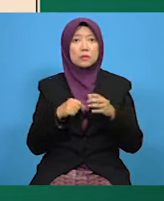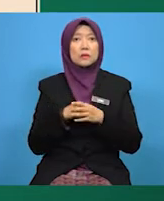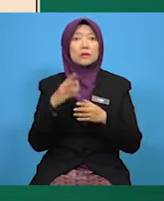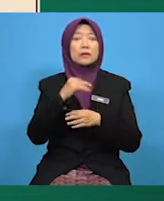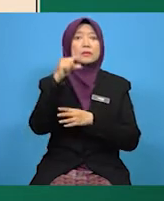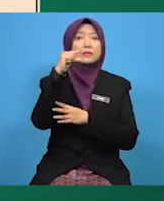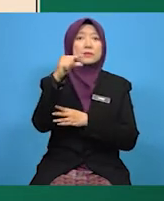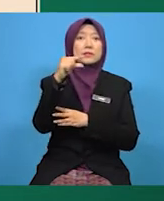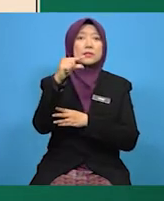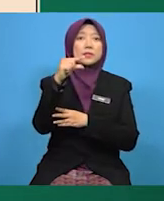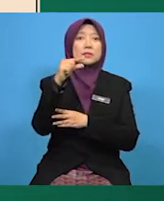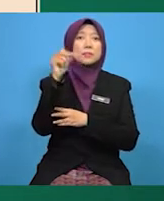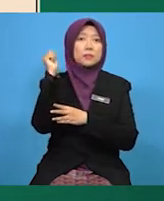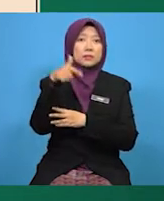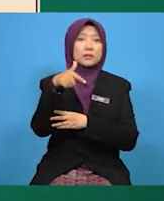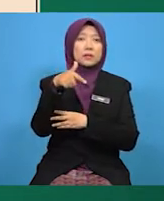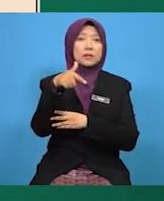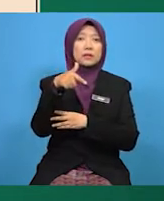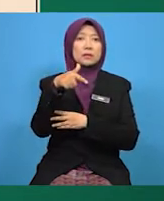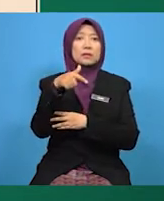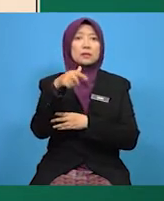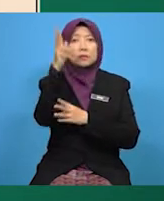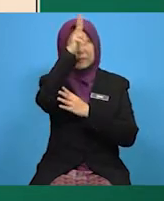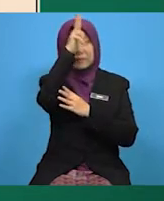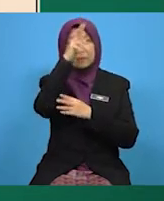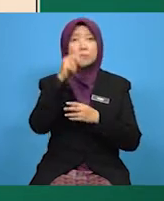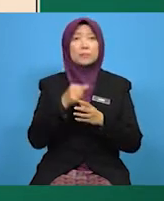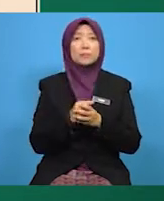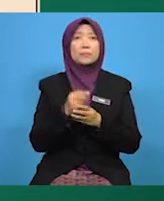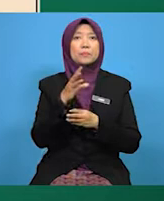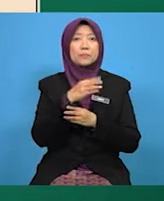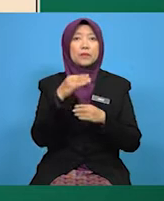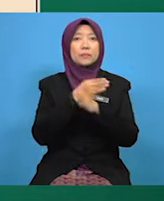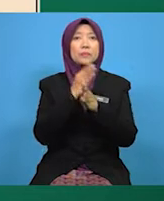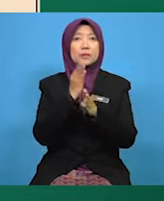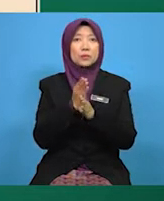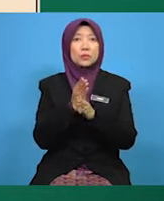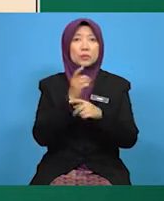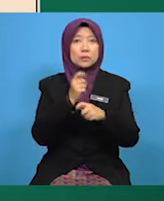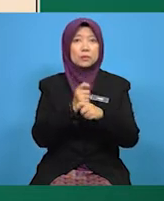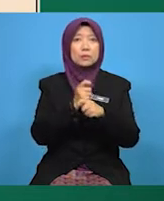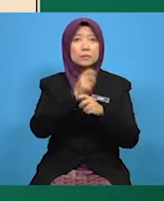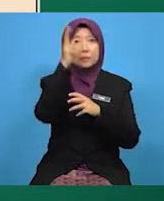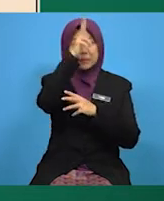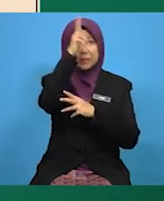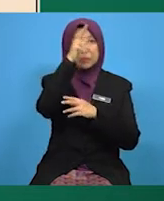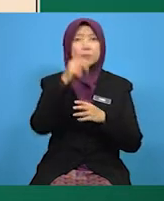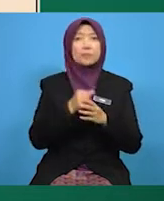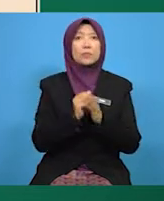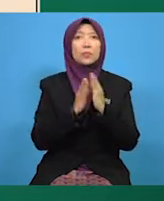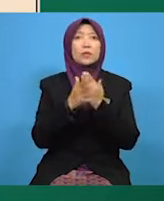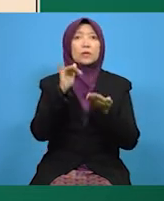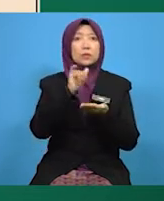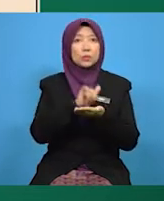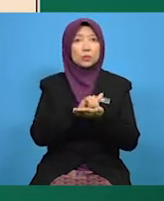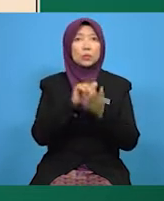dan G ialah perbelanjaan penggunaan awam dan pembentukan modal tetap kasar awam.